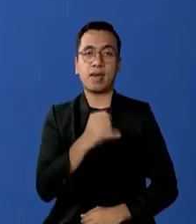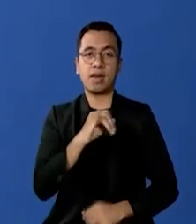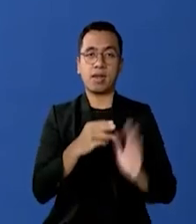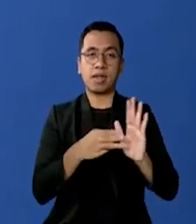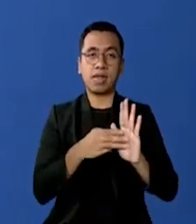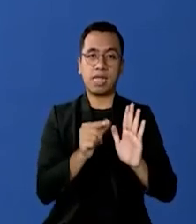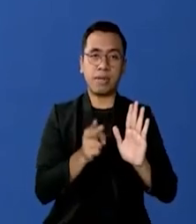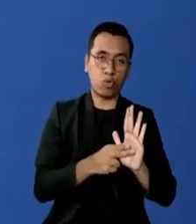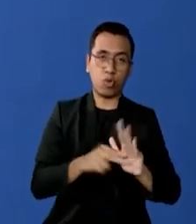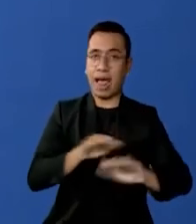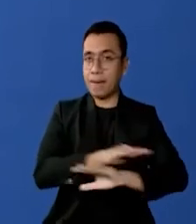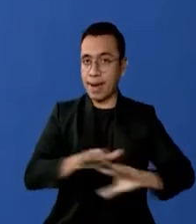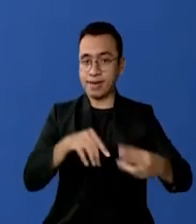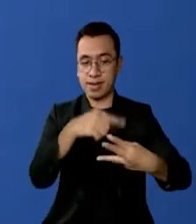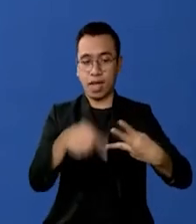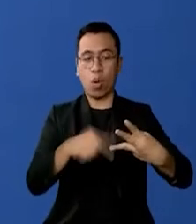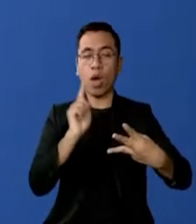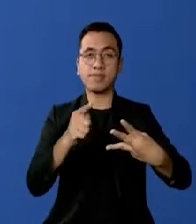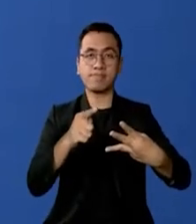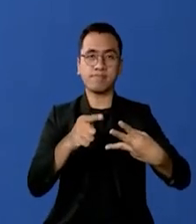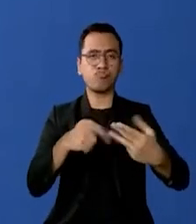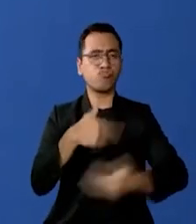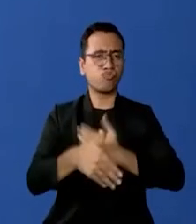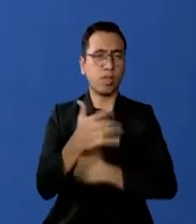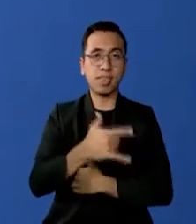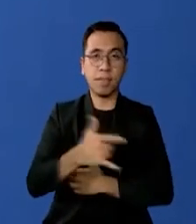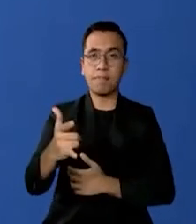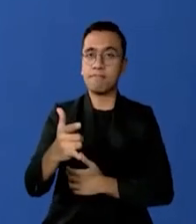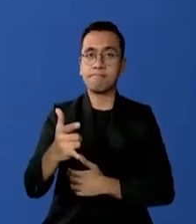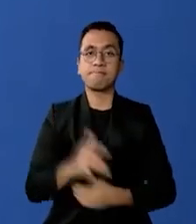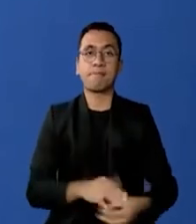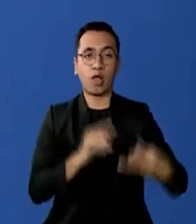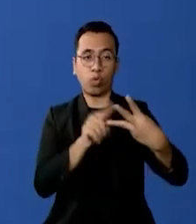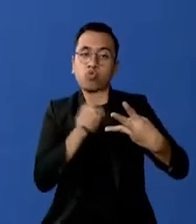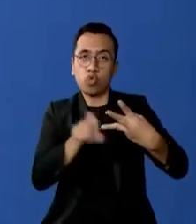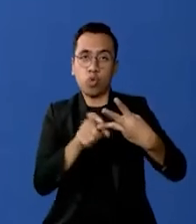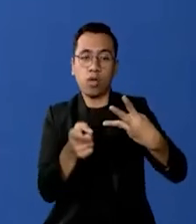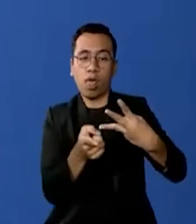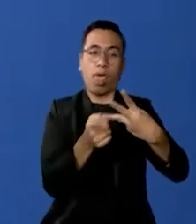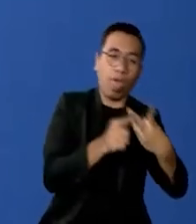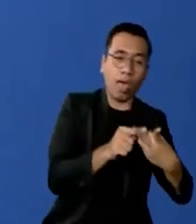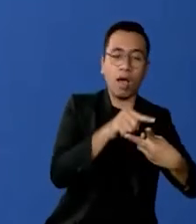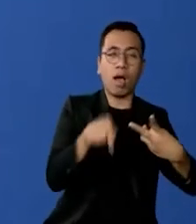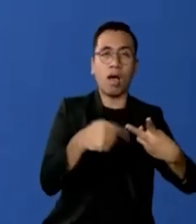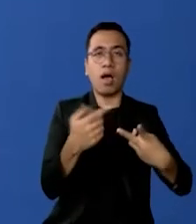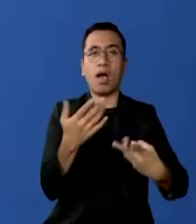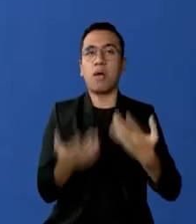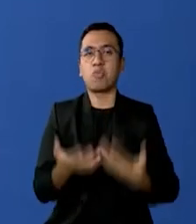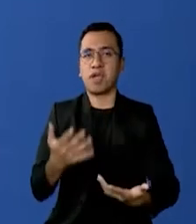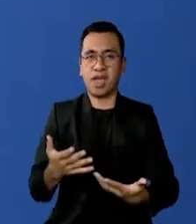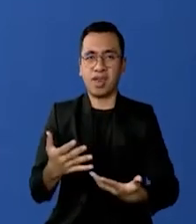tiga-tiganya harus dilakukan dan secara konsisten terus-menerus satu aja pokok yang lain